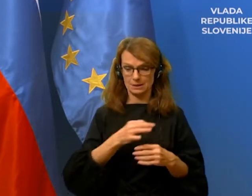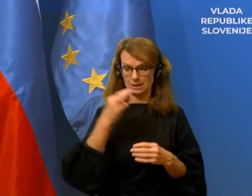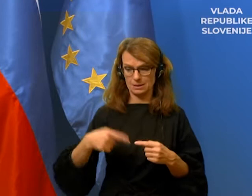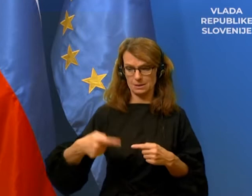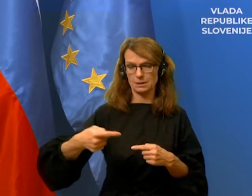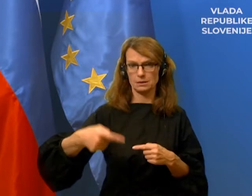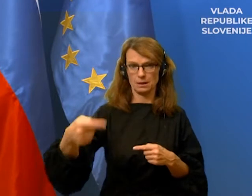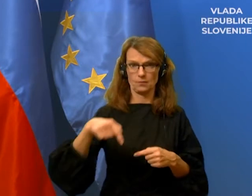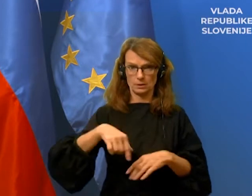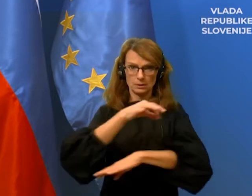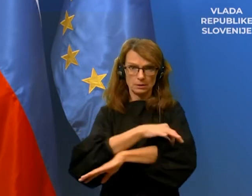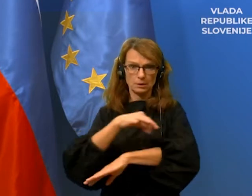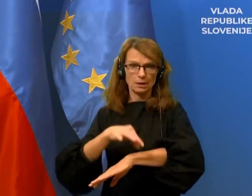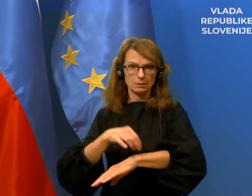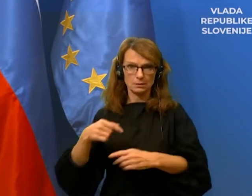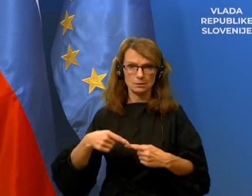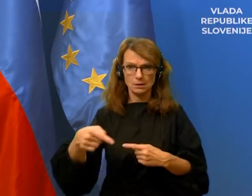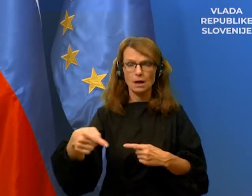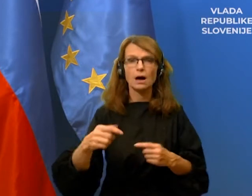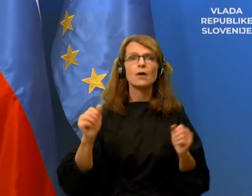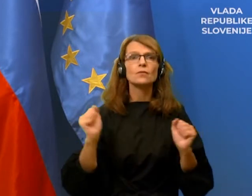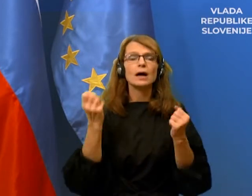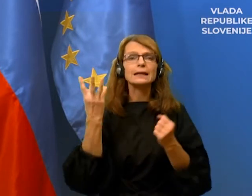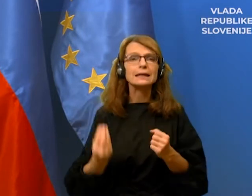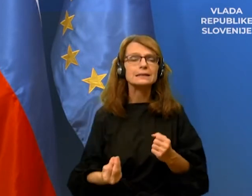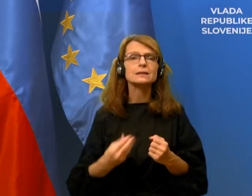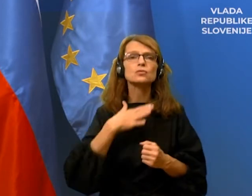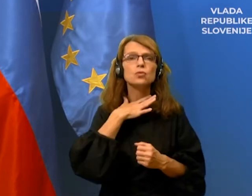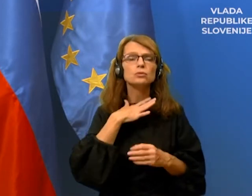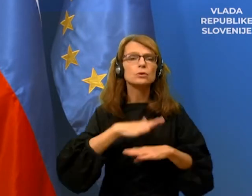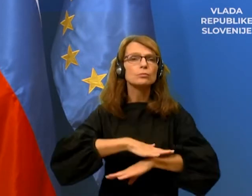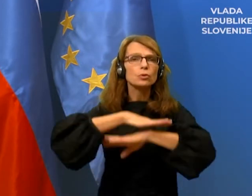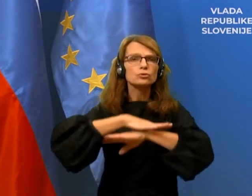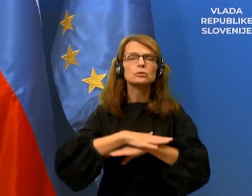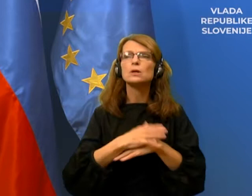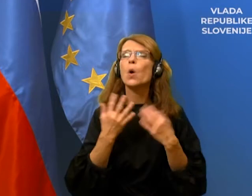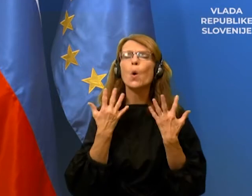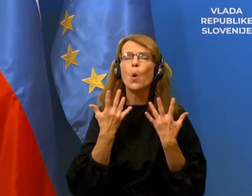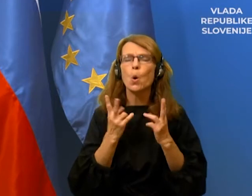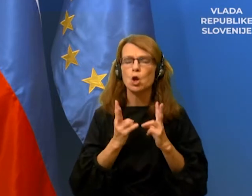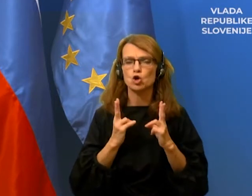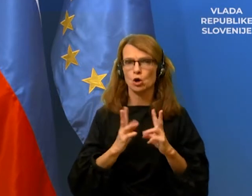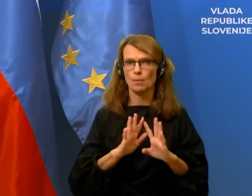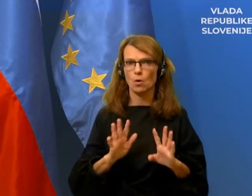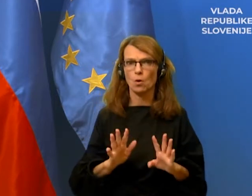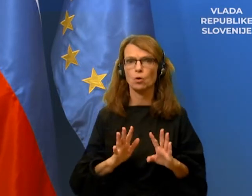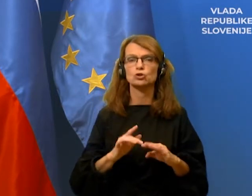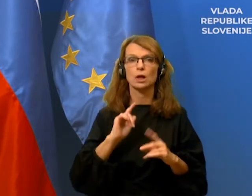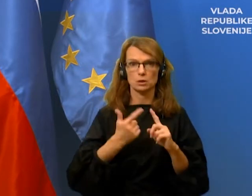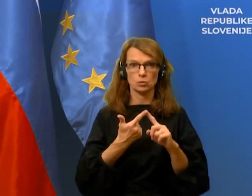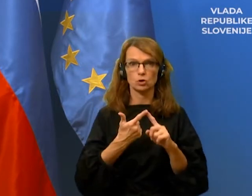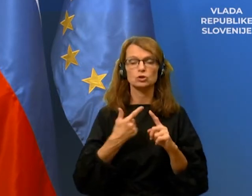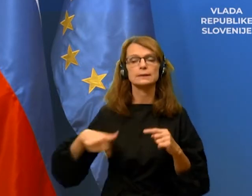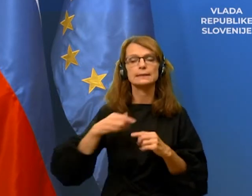čas tega tedna, za čas teh jesenskih šolskih počitnic, kolikor je le mogoče, in drugič, da se